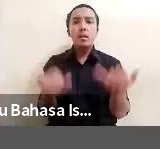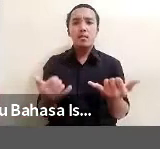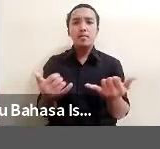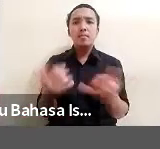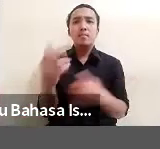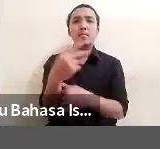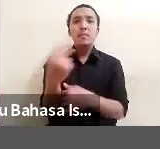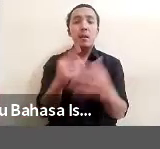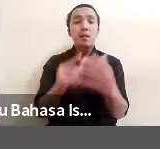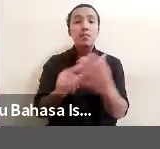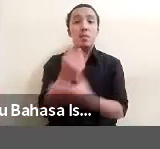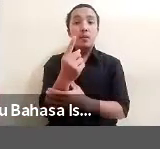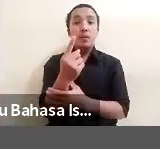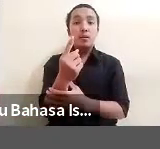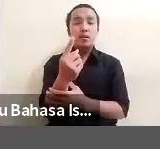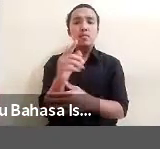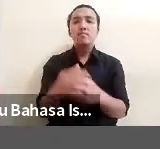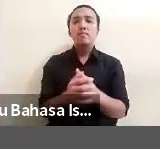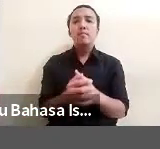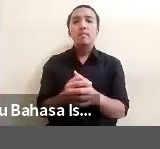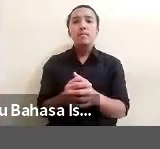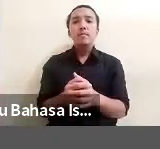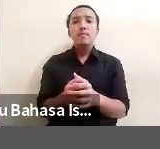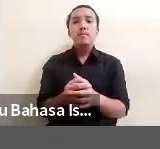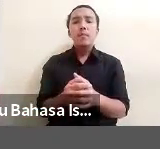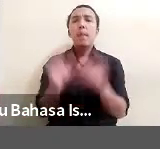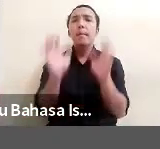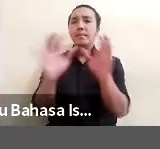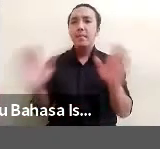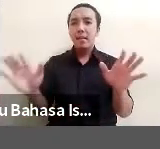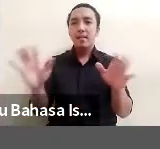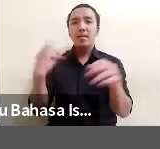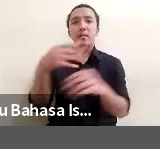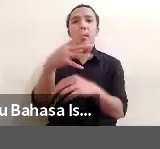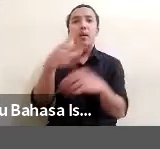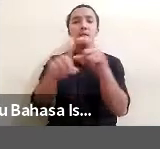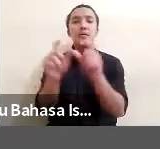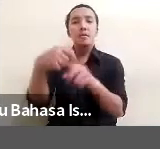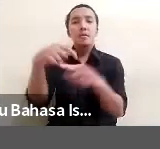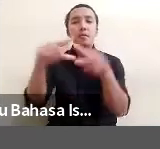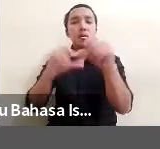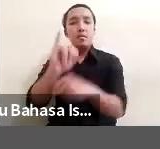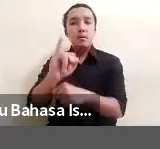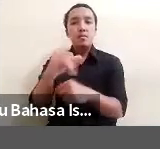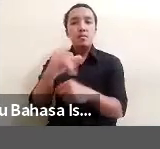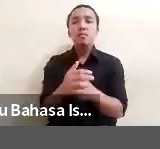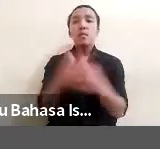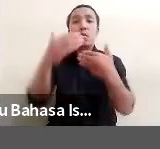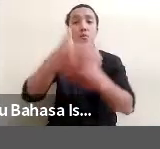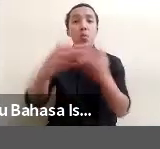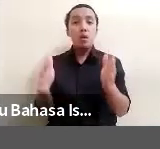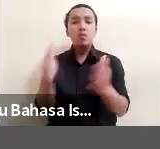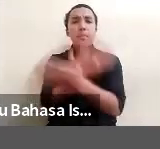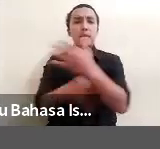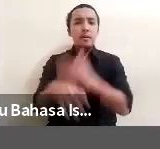banyak edukasi, kampanye-kampanye isu disabilitas, mainstreaming disabilitas itu kita mulai di